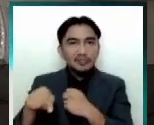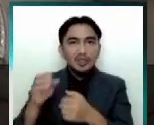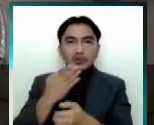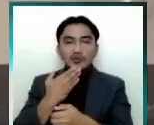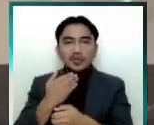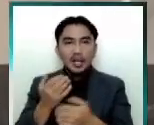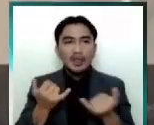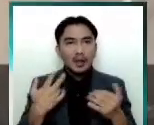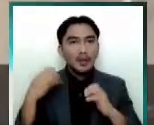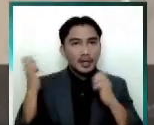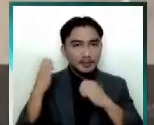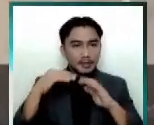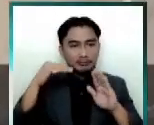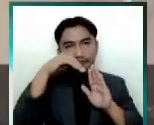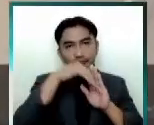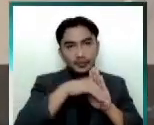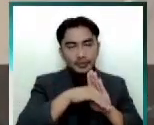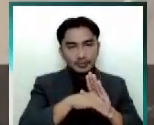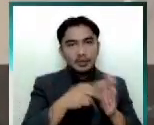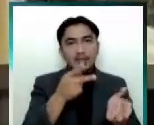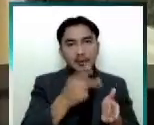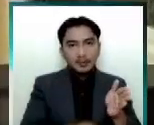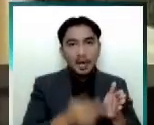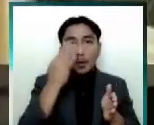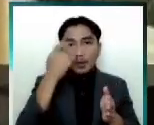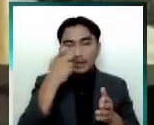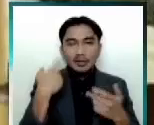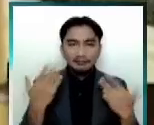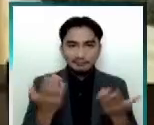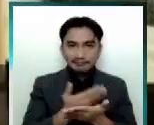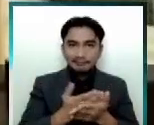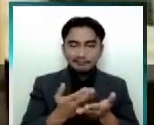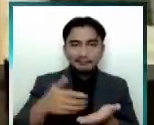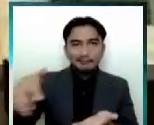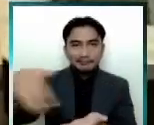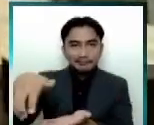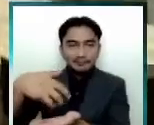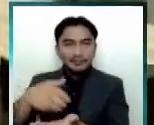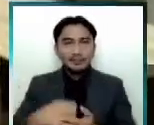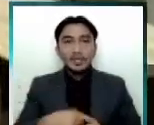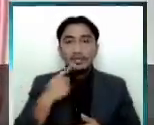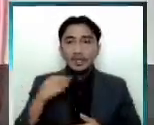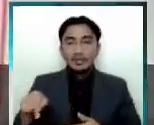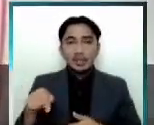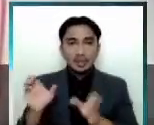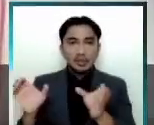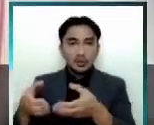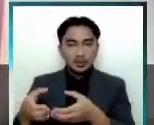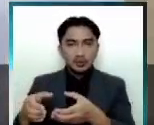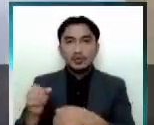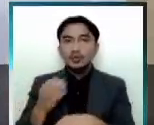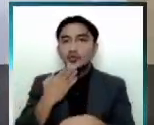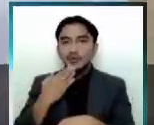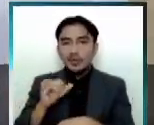sa mga susunod na buwan dahil anihan na. Samantala, pinabulaan na ng Crystal Sugar Company Inc. ang alegasyon ng